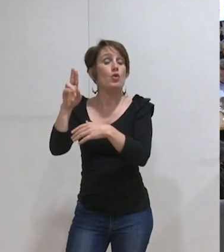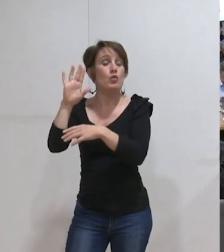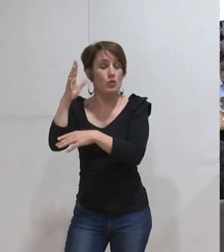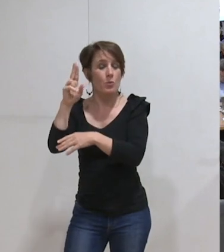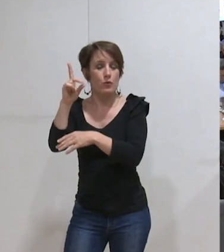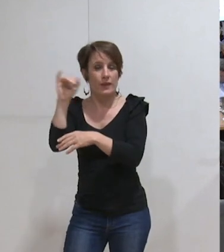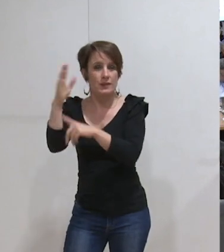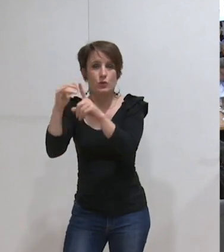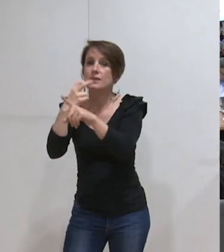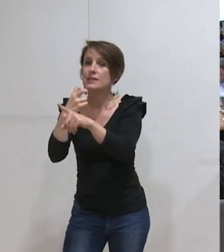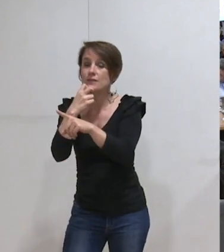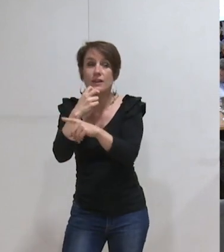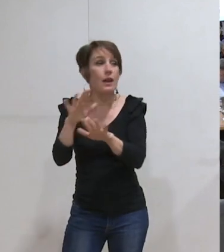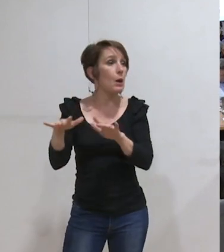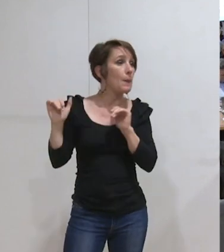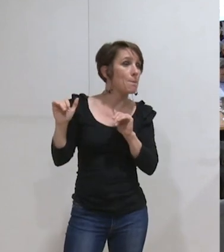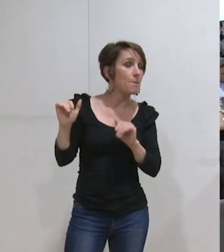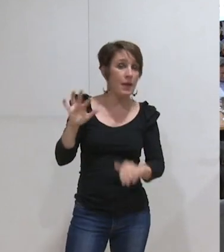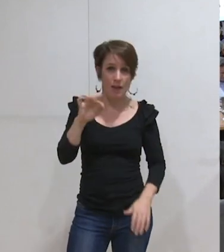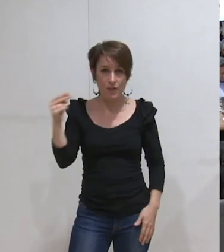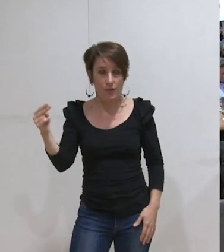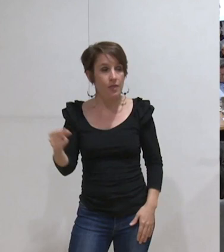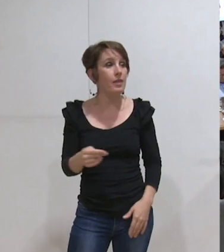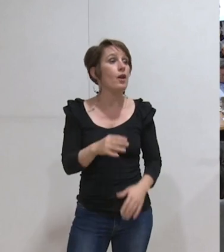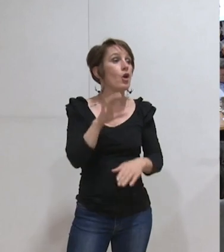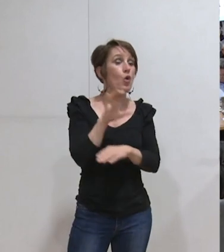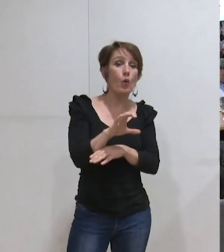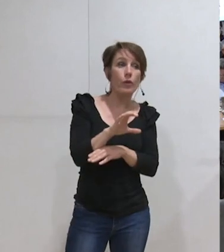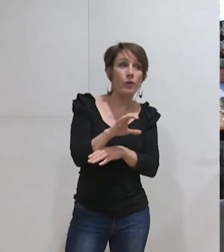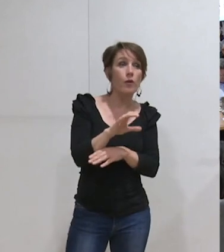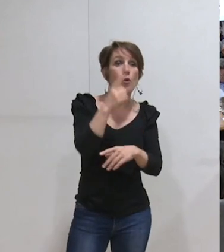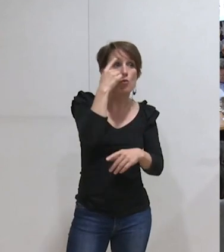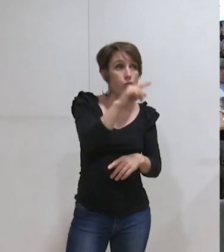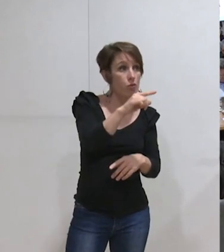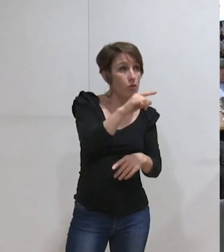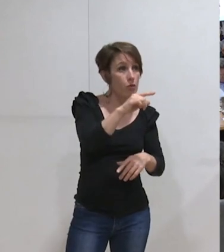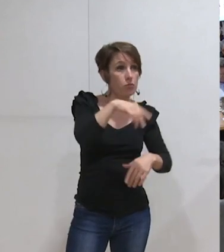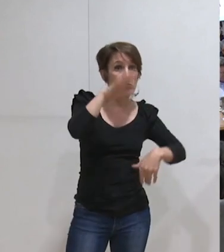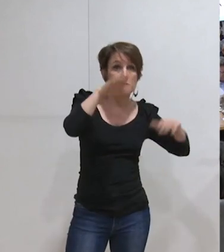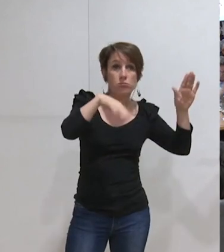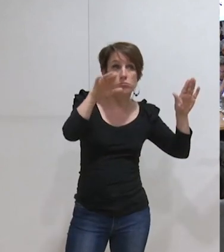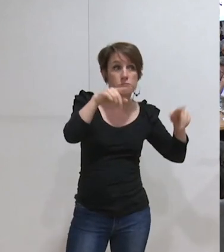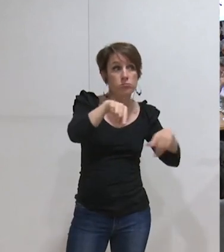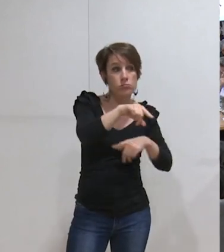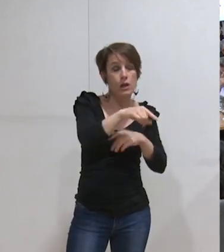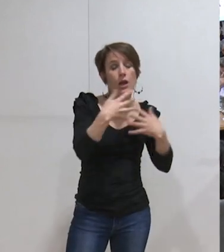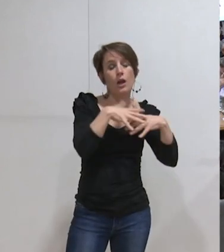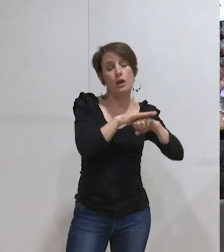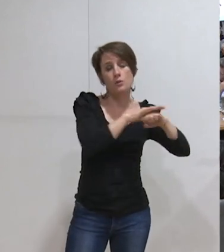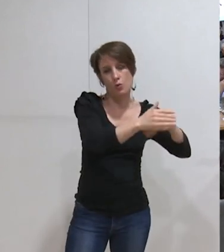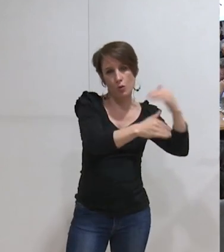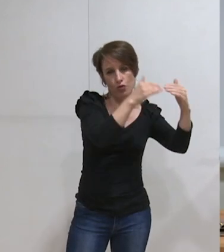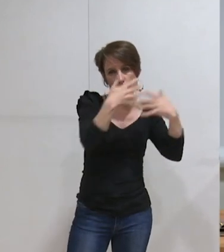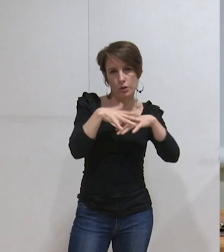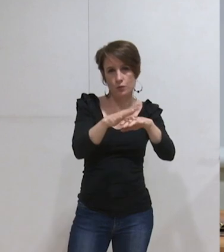société civile qui s'abstient Front National qui est contre qui est pour rassemblement de gauche et de